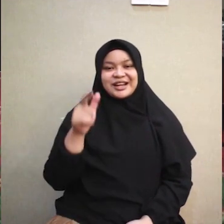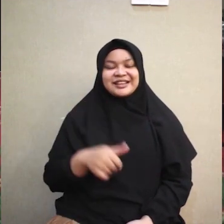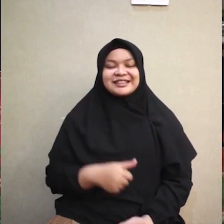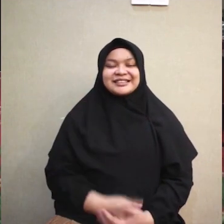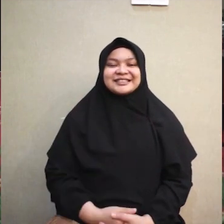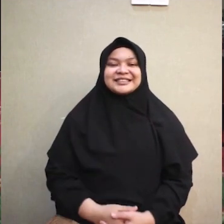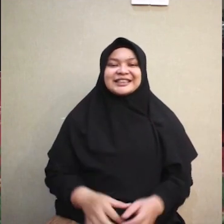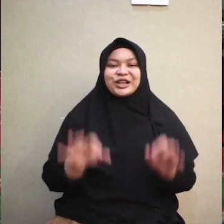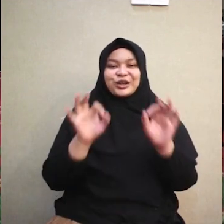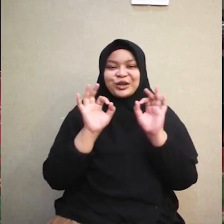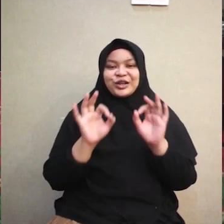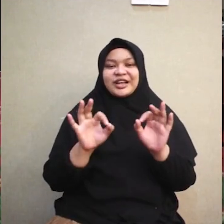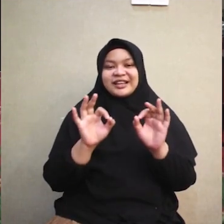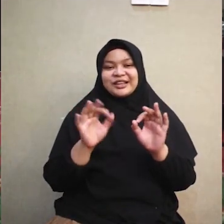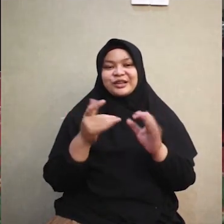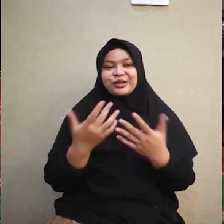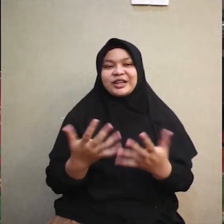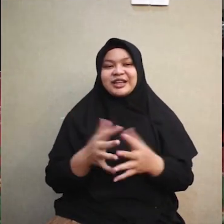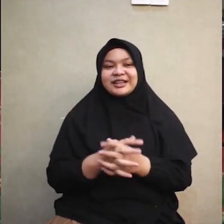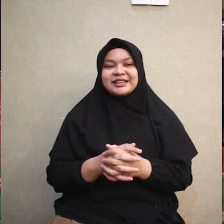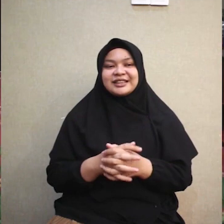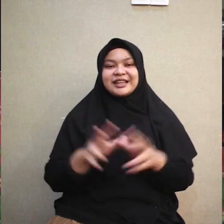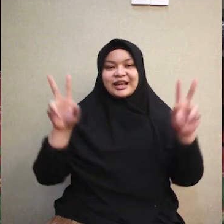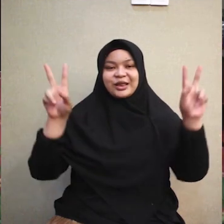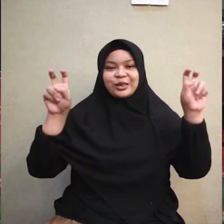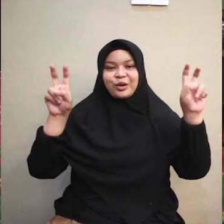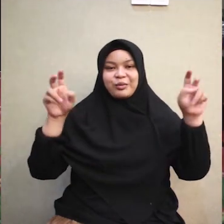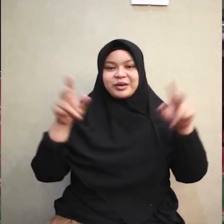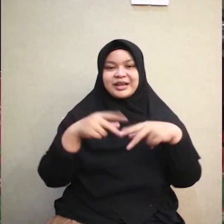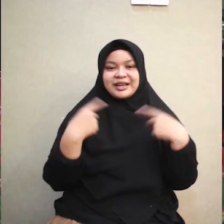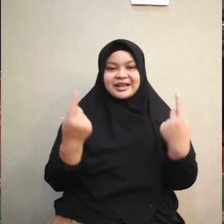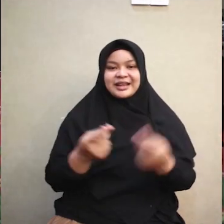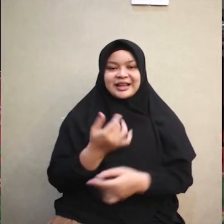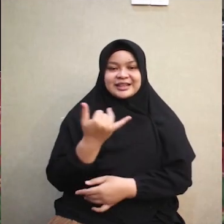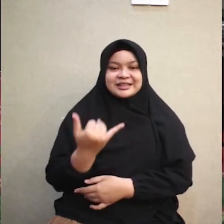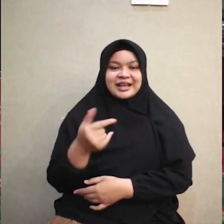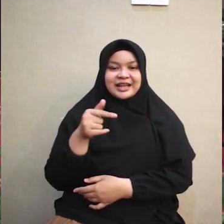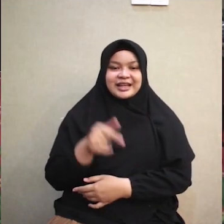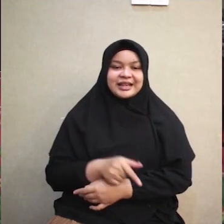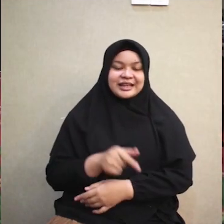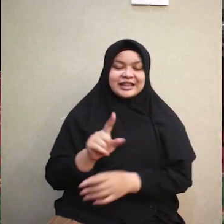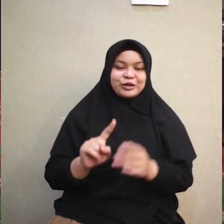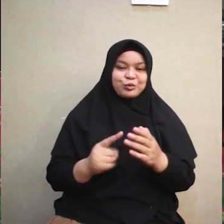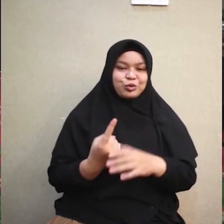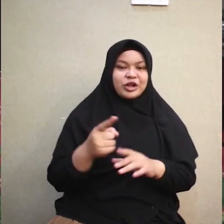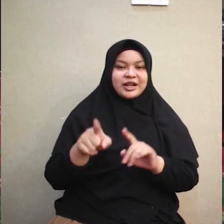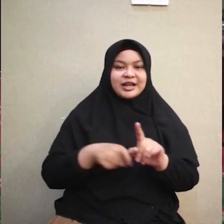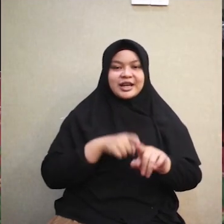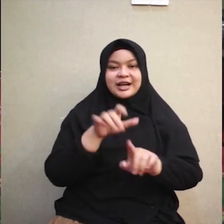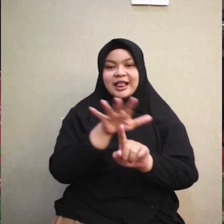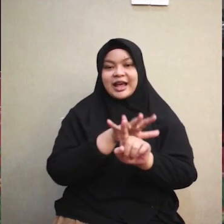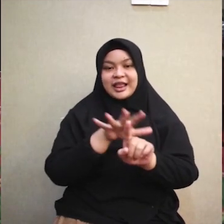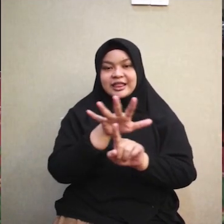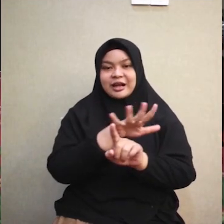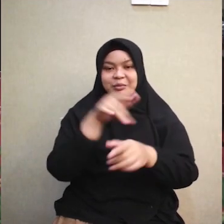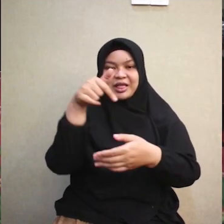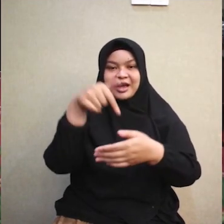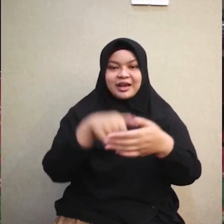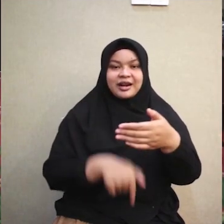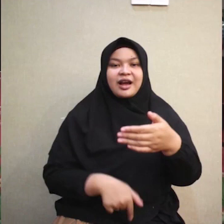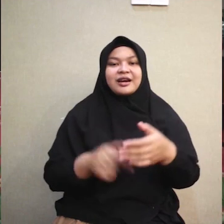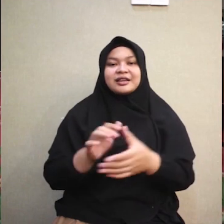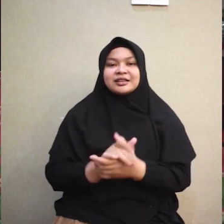baik ya Mbak Inayah jadi topik kita kali ini sebenarnya berangkat dari latar belakang yang sangat dalam ya